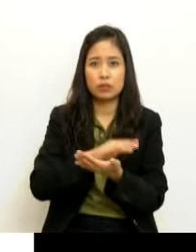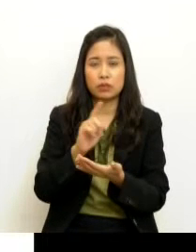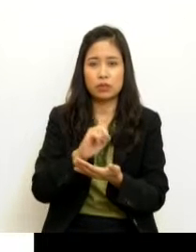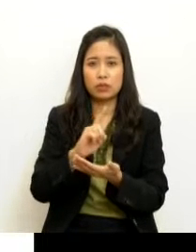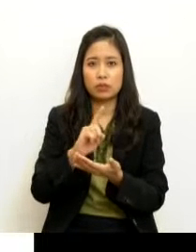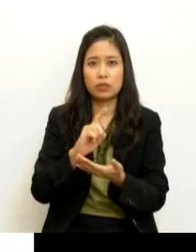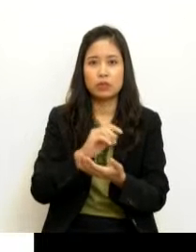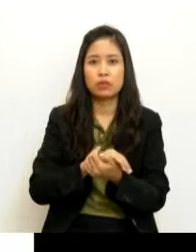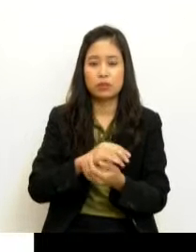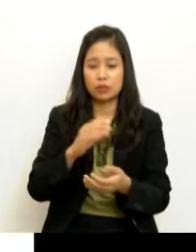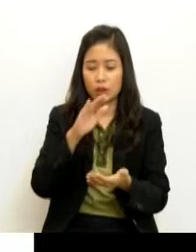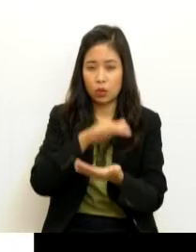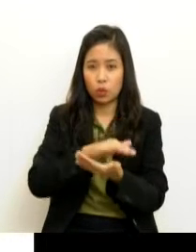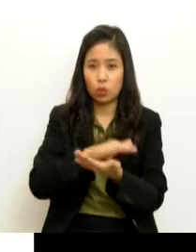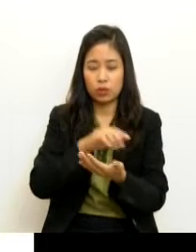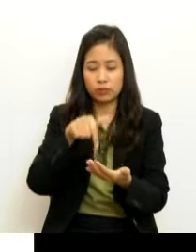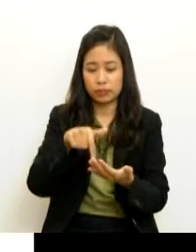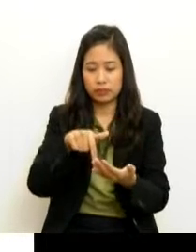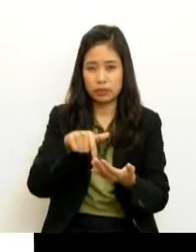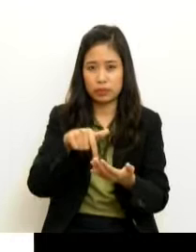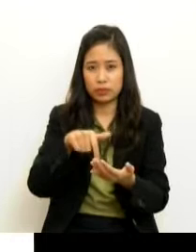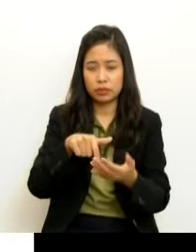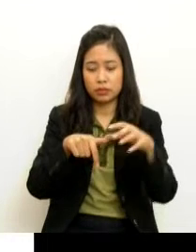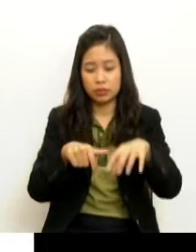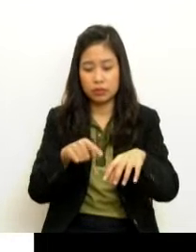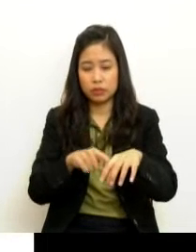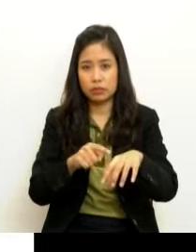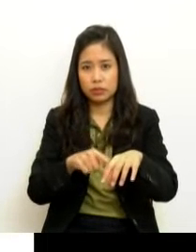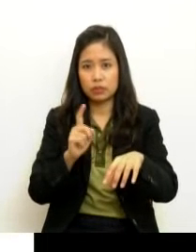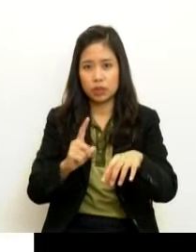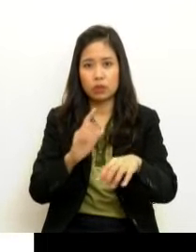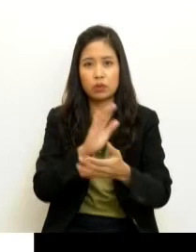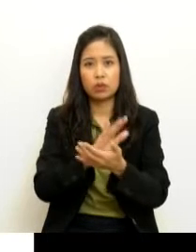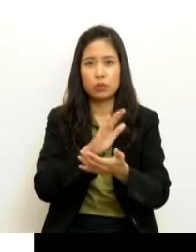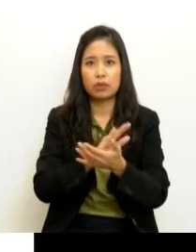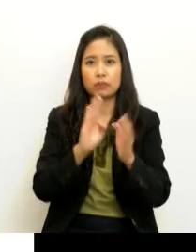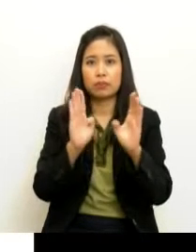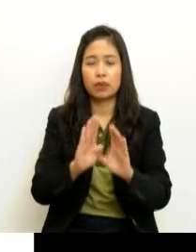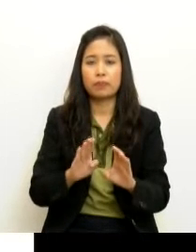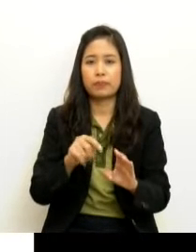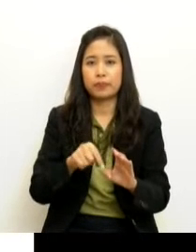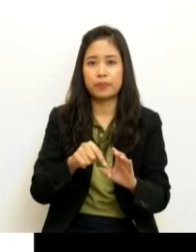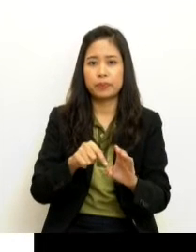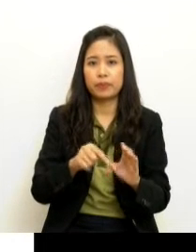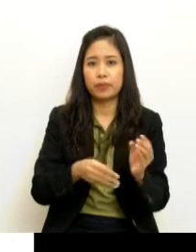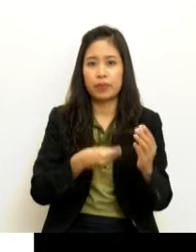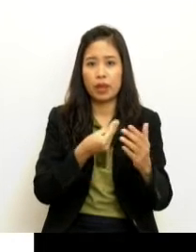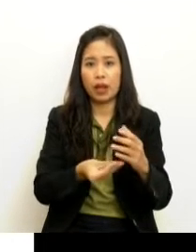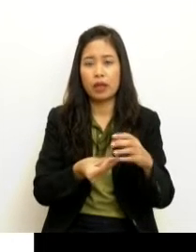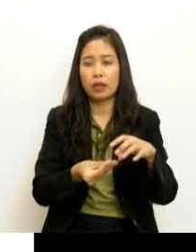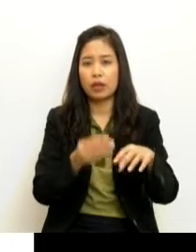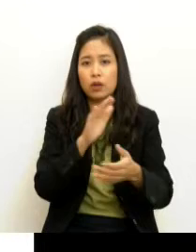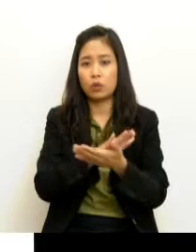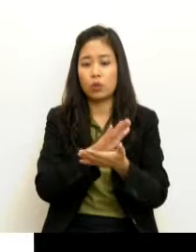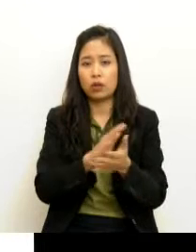ามารถที่จะทำอย่างนี้ได้ก็มีในภูเก็ตเพราะเป็นโรงเรียนอยู่ในเกาะเราก็ให้โรงเรียนที่อยู่ในเกาะ3แห่งเนี่ย